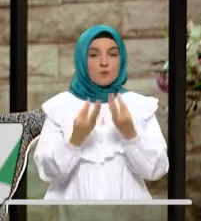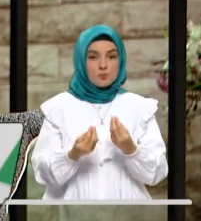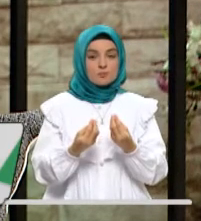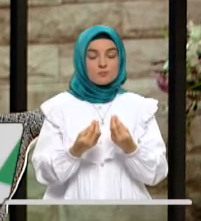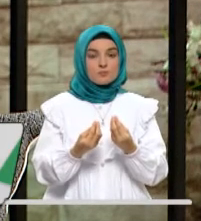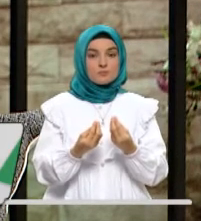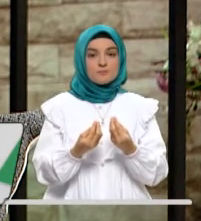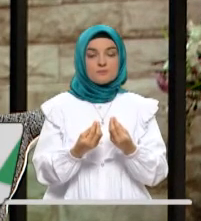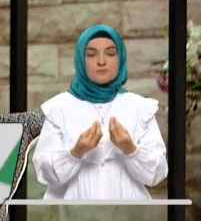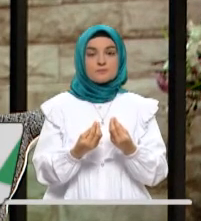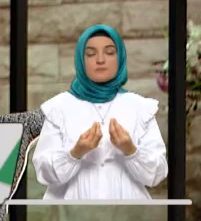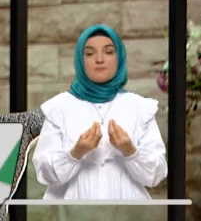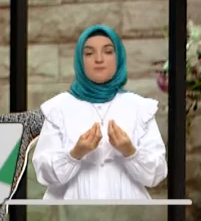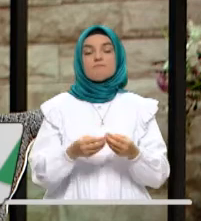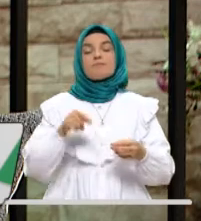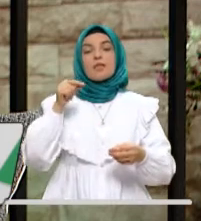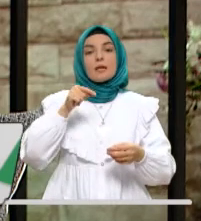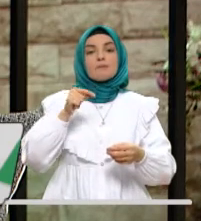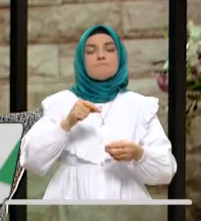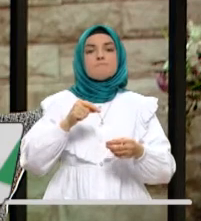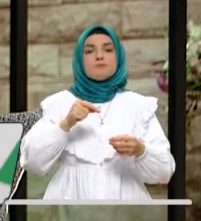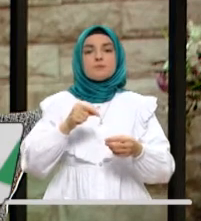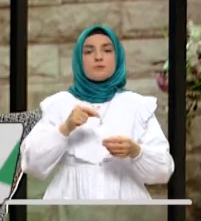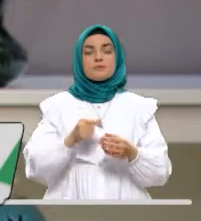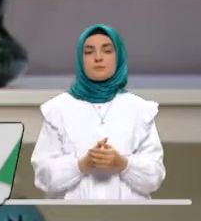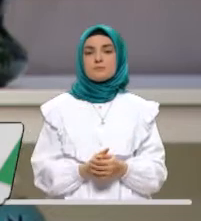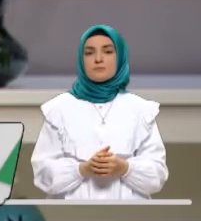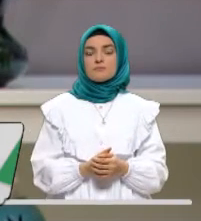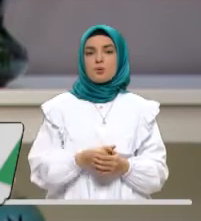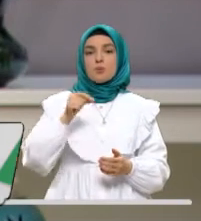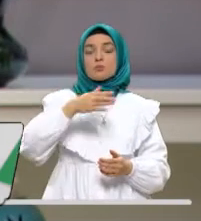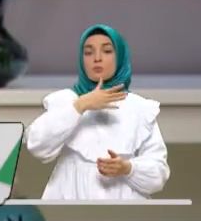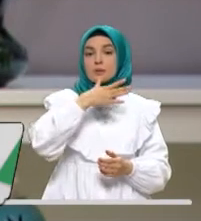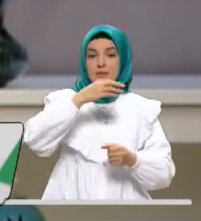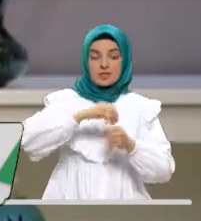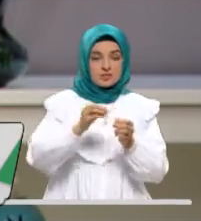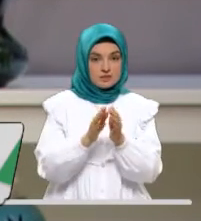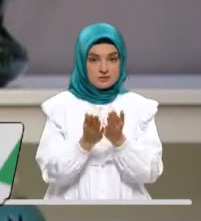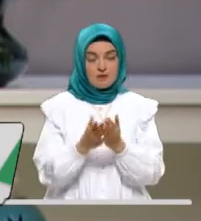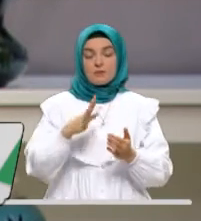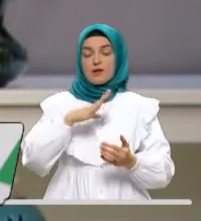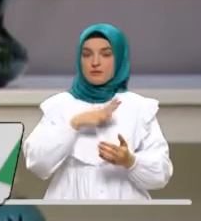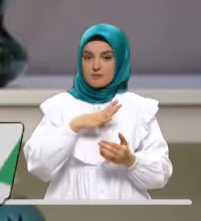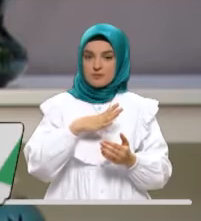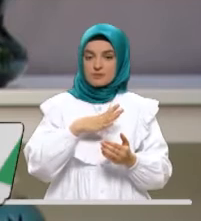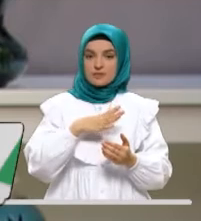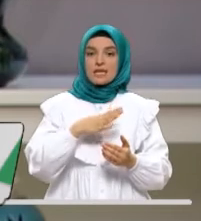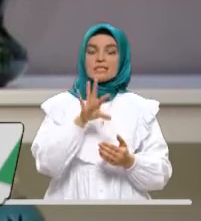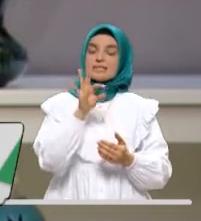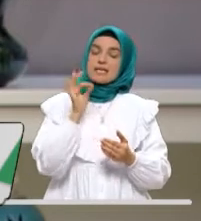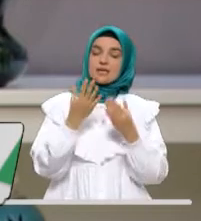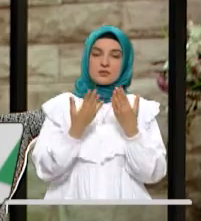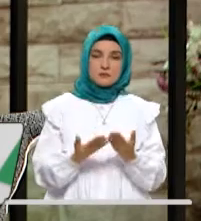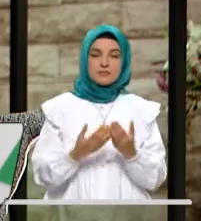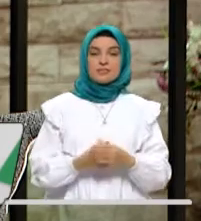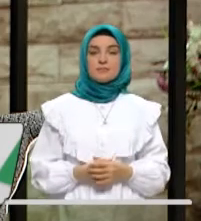oluşturabilirler ve kesinlikle bu konuda bilinçlenmek için kitaplar var, kaynaklar var. Kaynaklar var, tercih edebiliriz. Var. Evet,